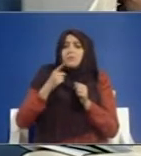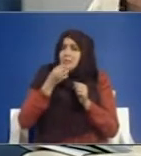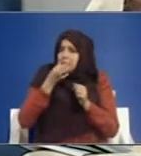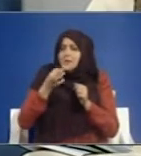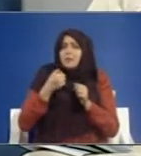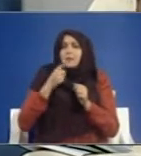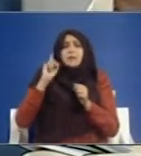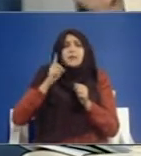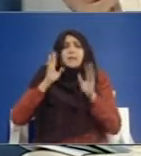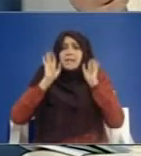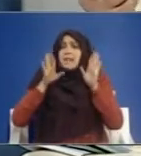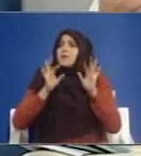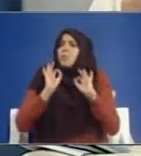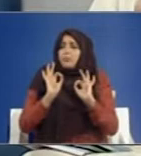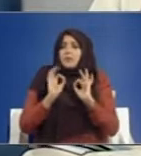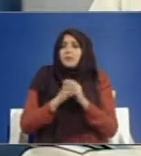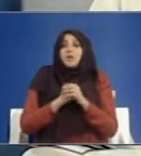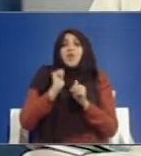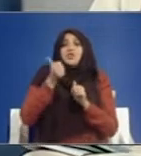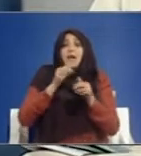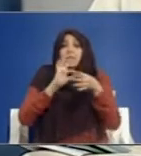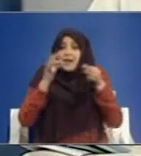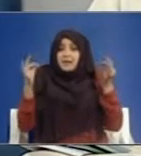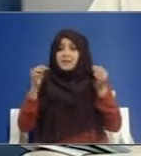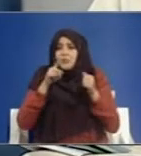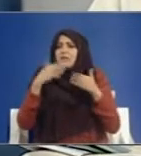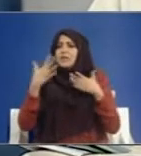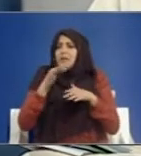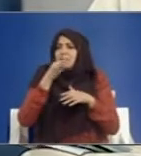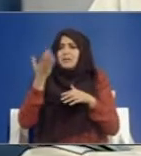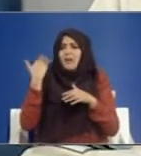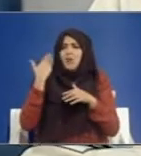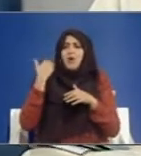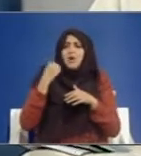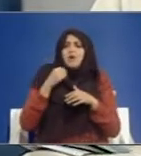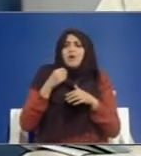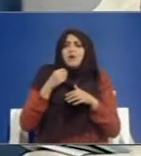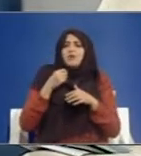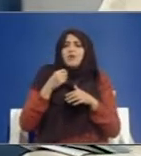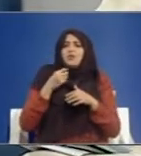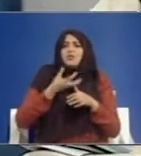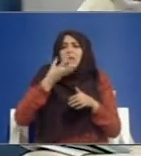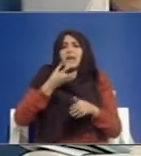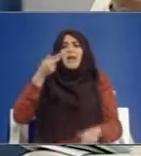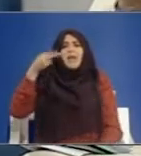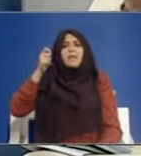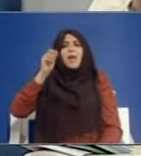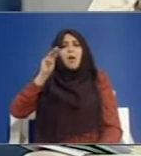بها. فكل صيغة، وذكرت مرة أن الشيخ النووي رحمة الله عليه اختار لنفسه